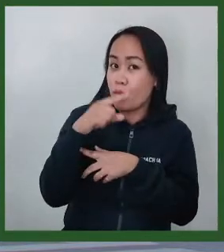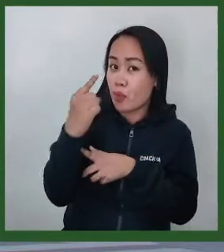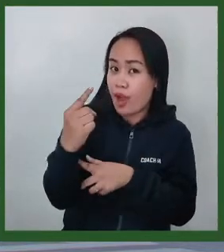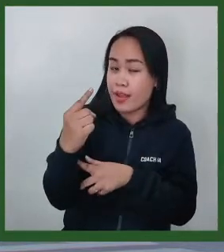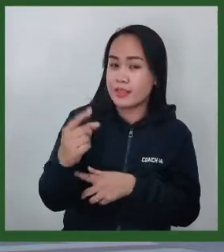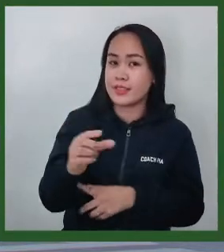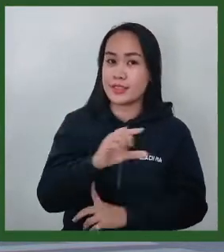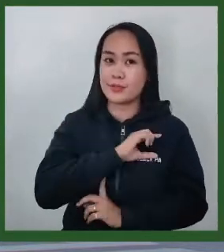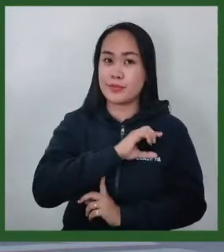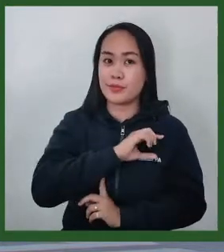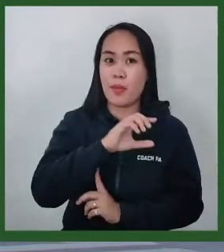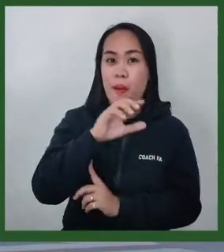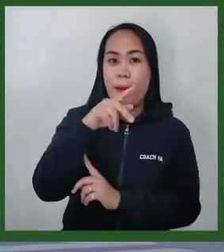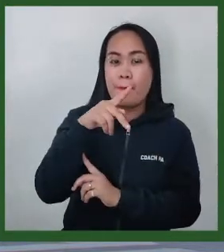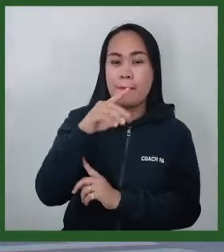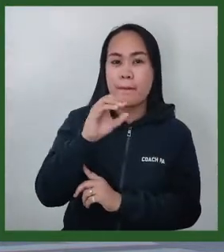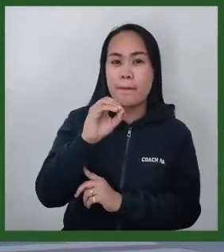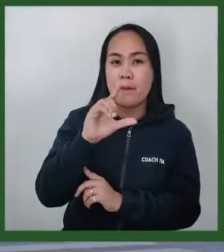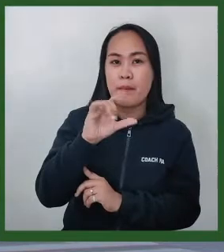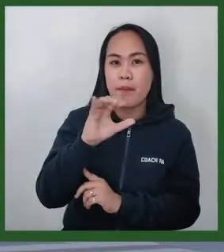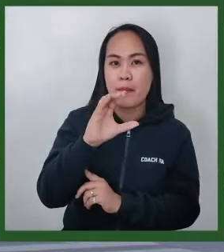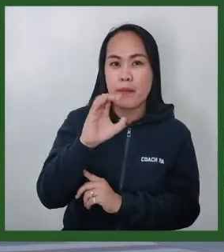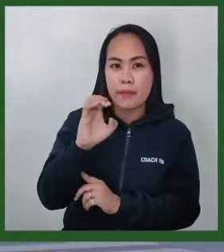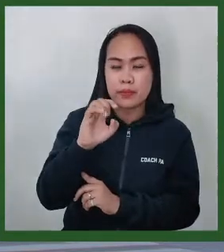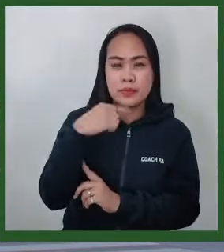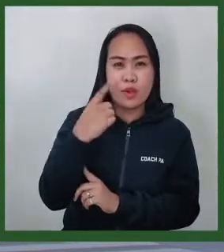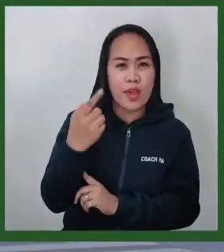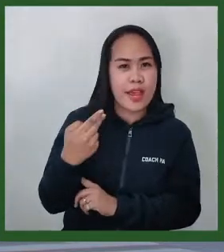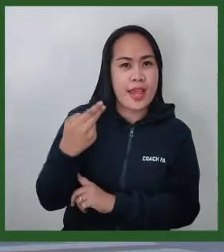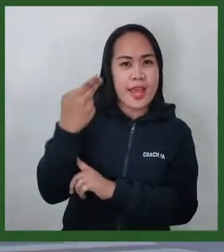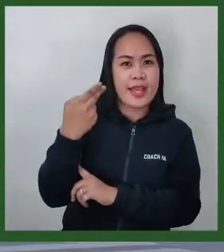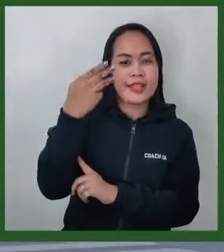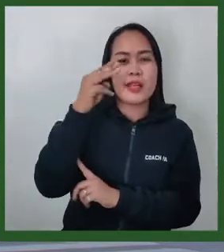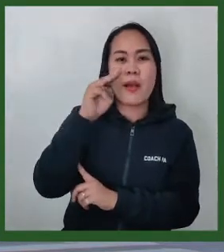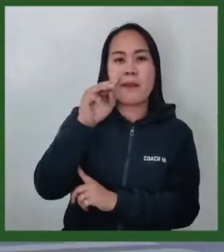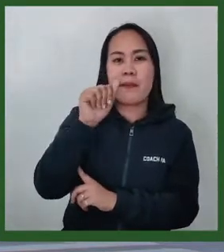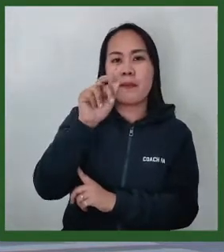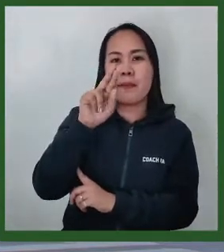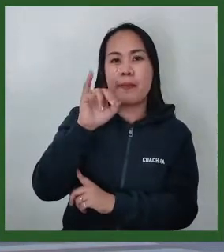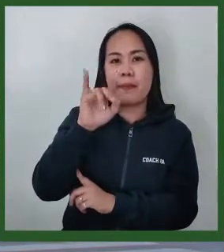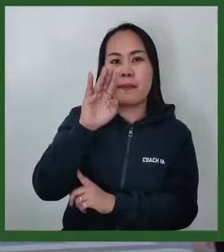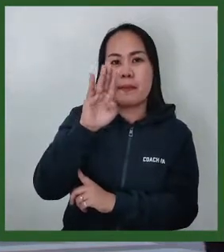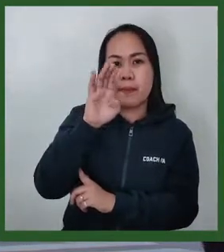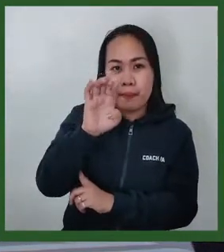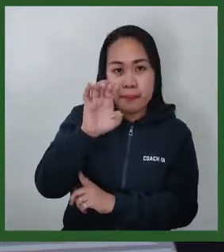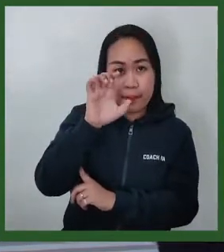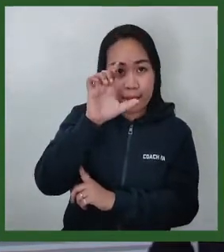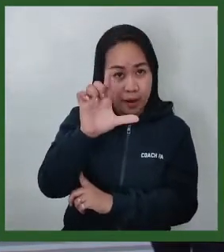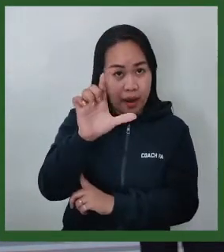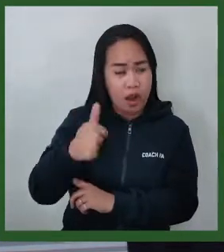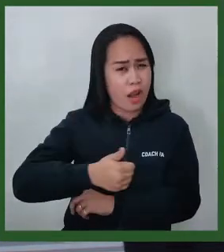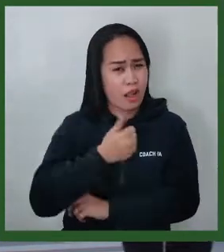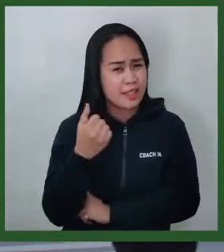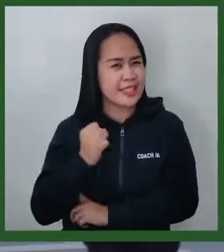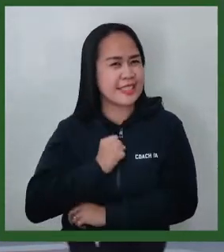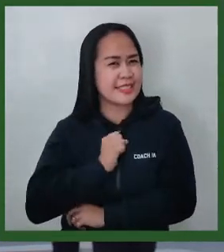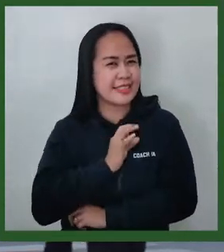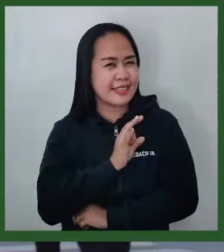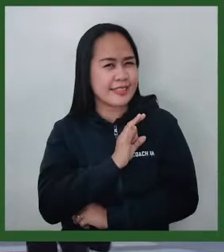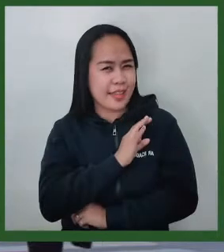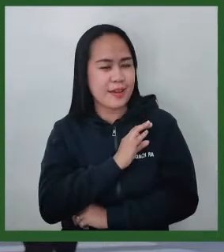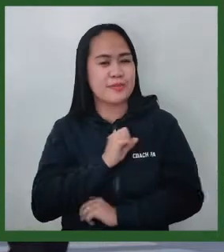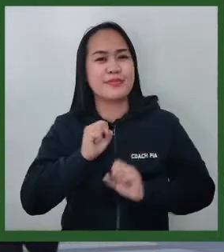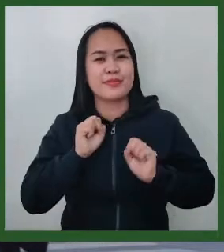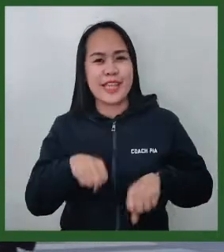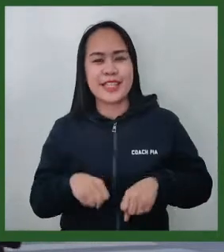Police Community Precinct na pinangungunahan ni Ma'am Mariper Bala. At kasama ang ibang mga kawani ng Philippine National Police